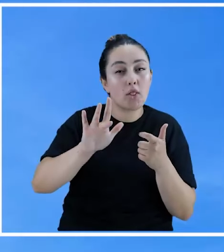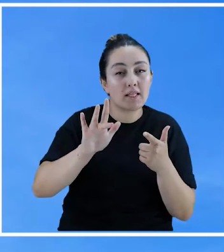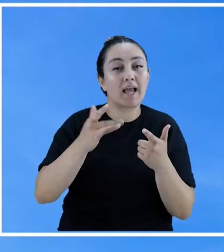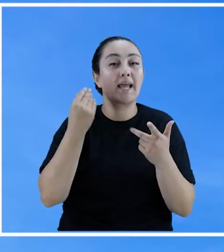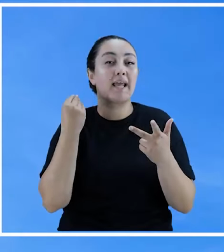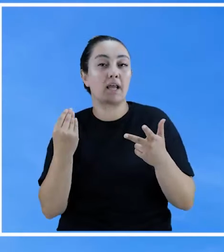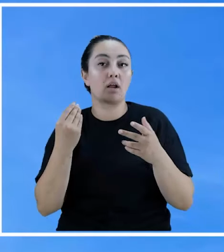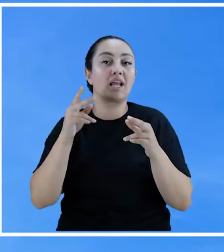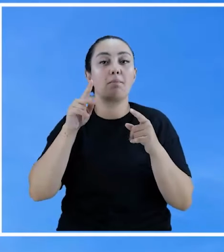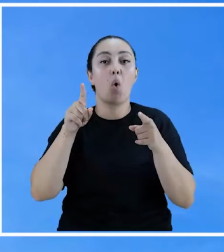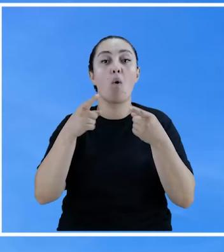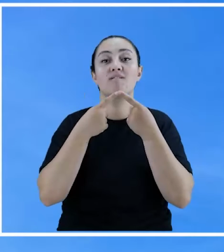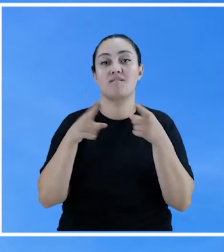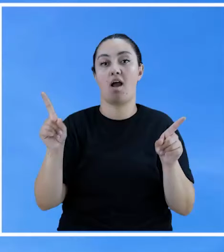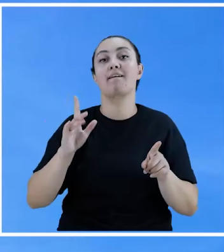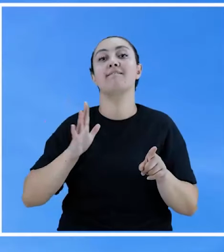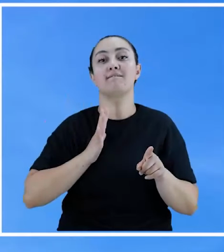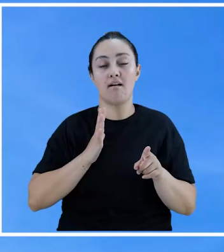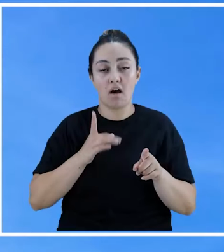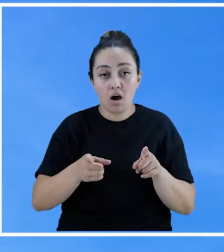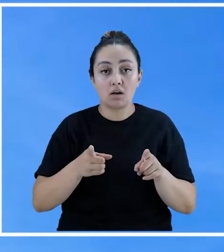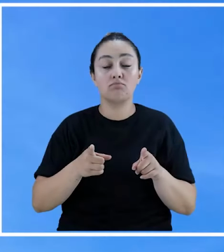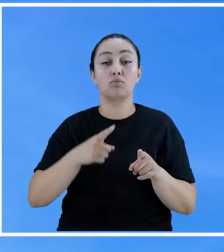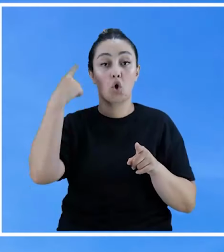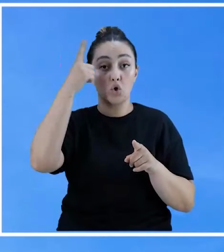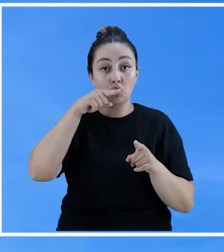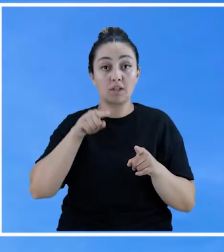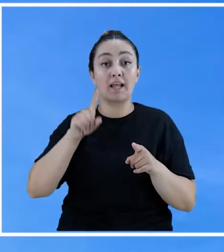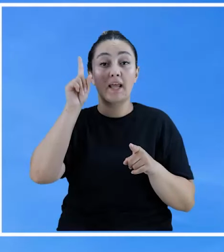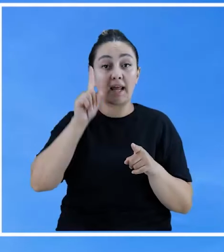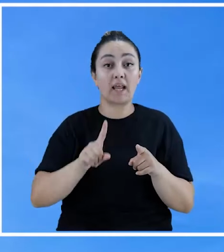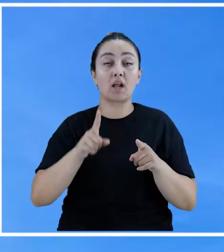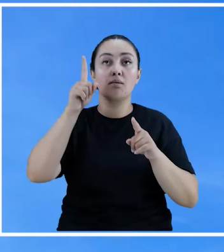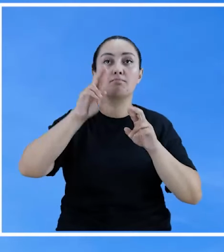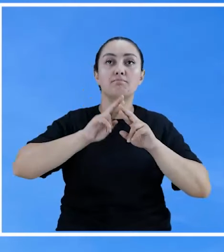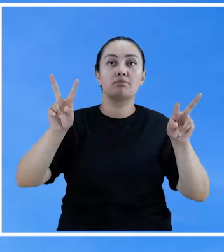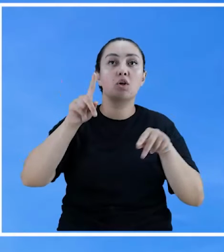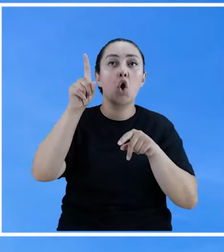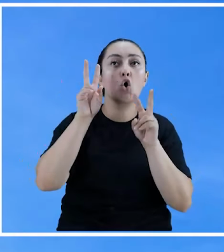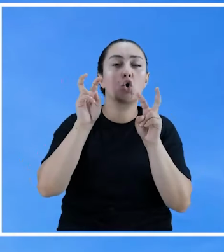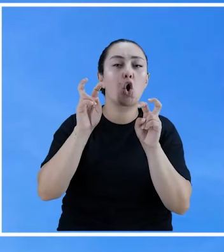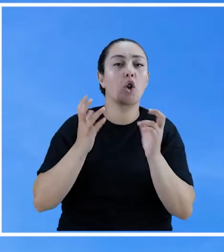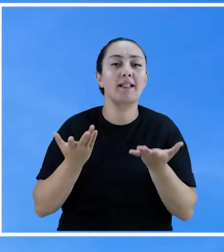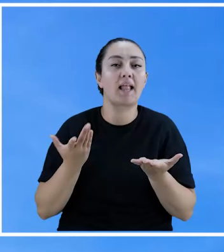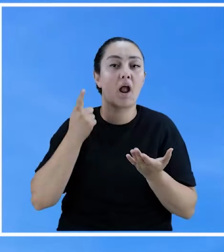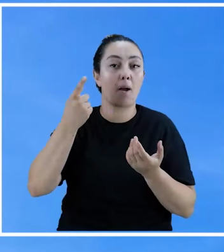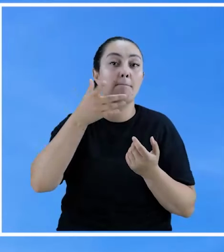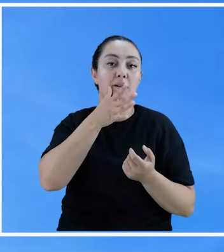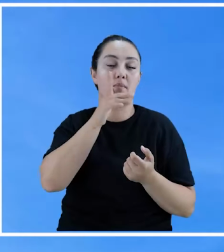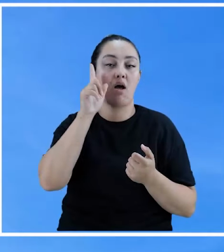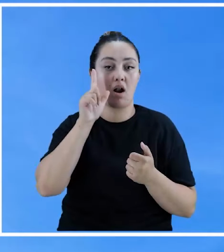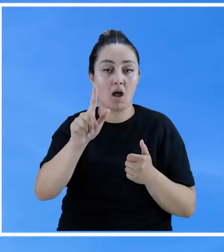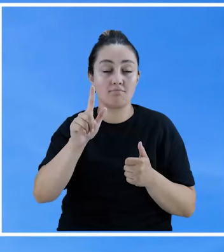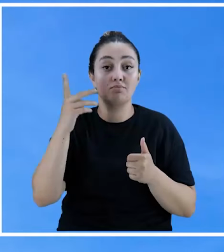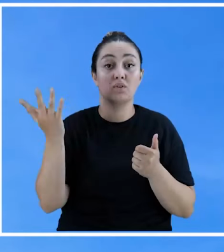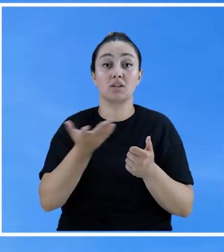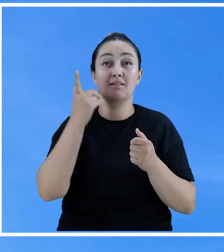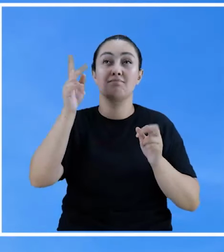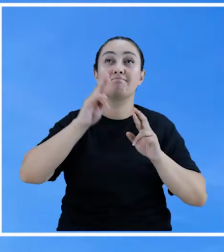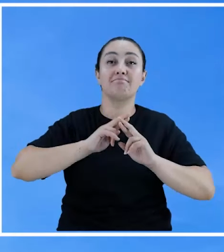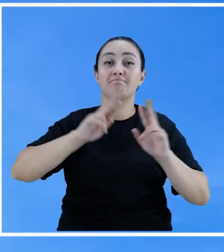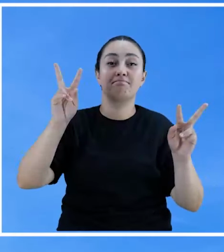orta hasarlı bir bina arasında fark var, sizin de bildiğiniz gibi. Dolayısıyla önce hasarın ne durumda olduğunu bilmemiz gerekiyor.